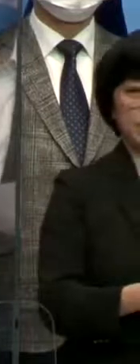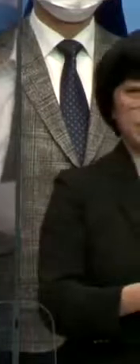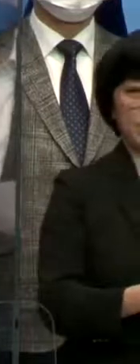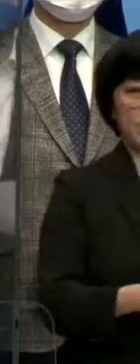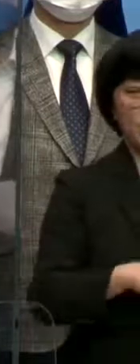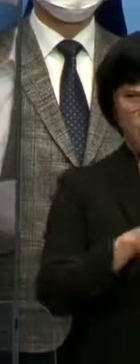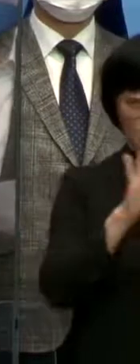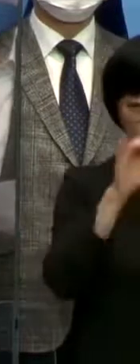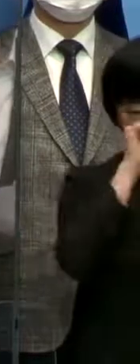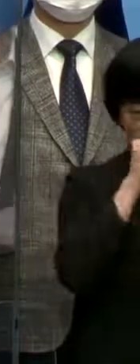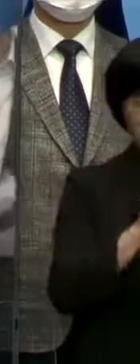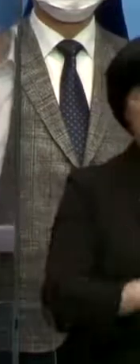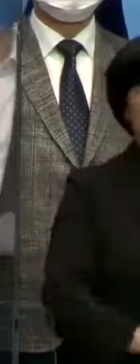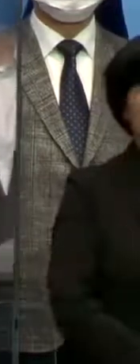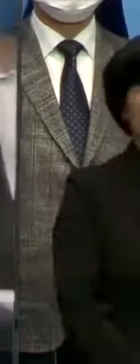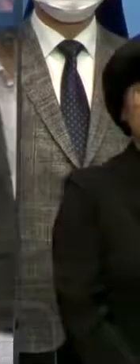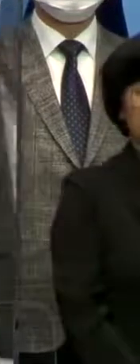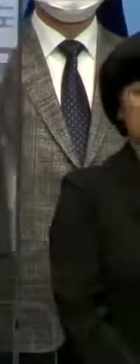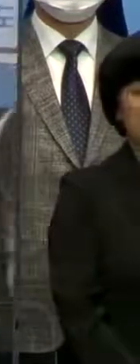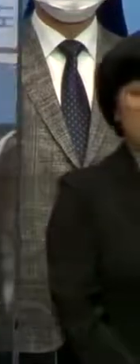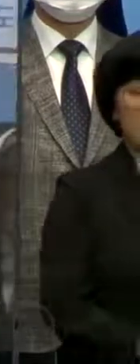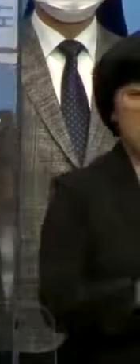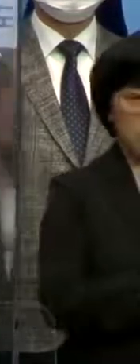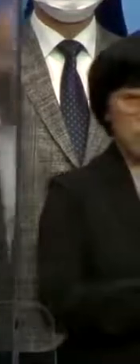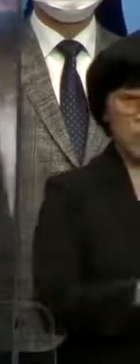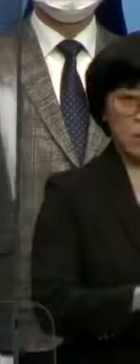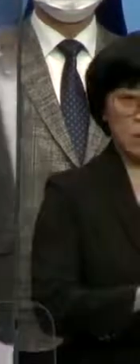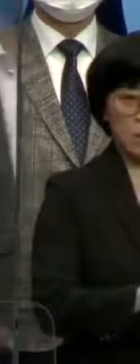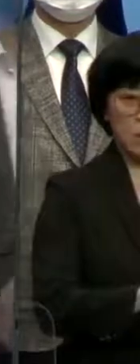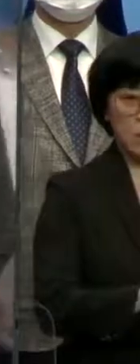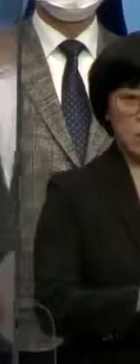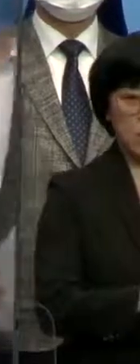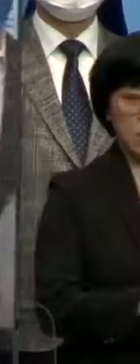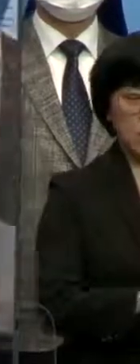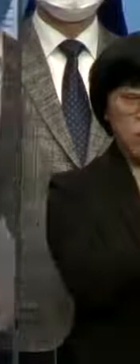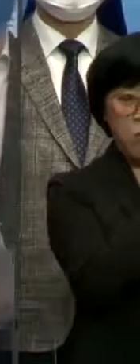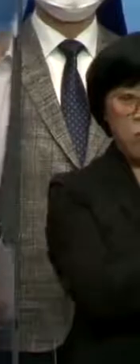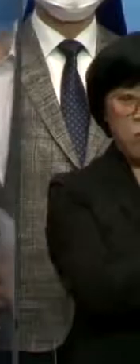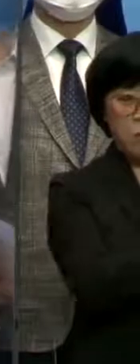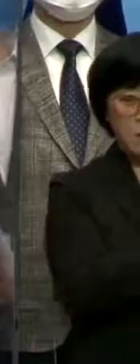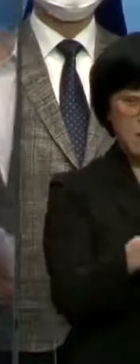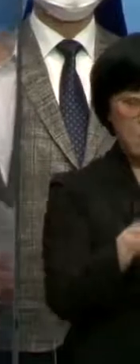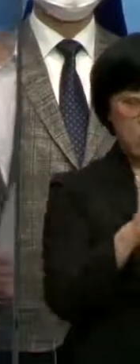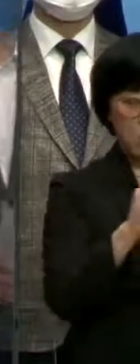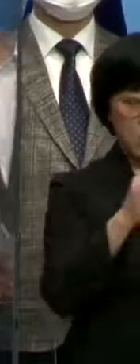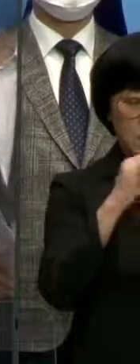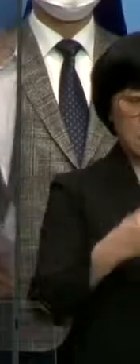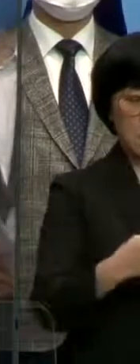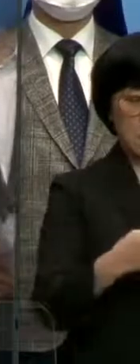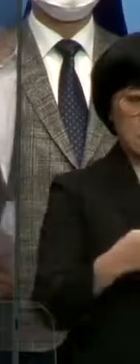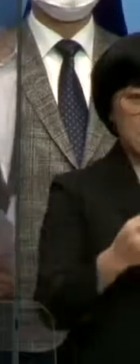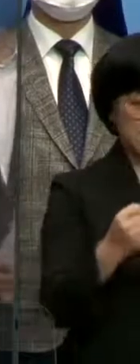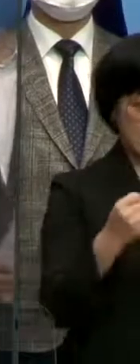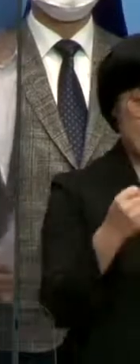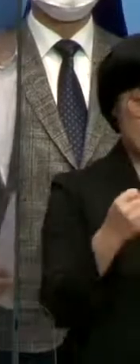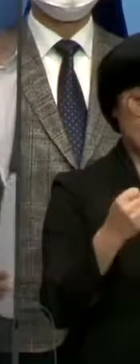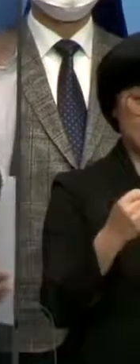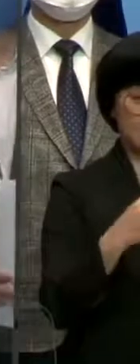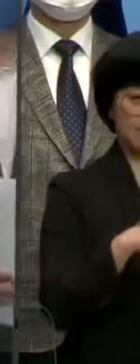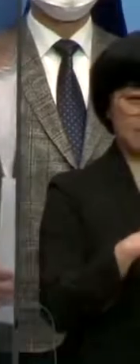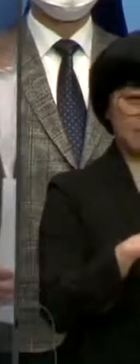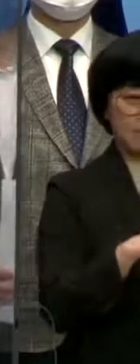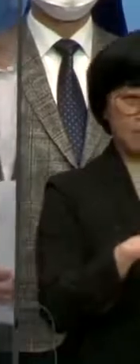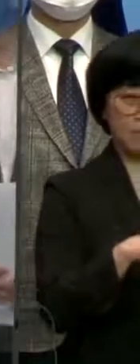기분이 좋아집니다. 그다음에 왼쪽으로는 이 목포의 김원희 의원님, 아주 씩씩하신